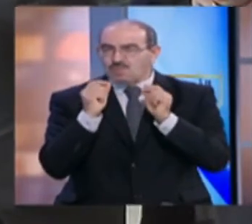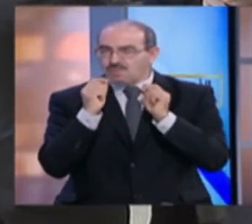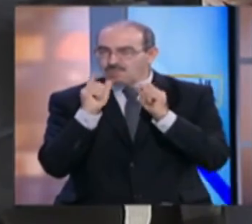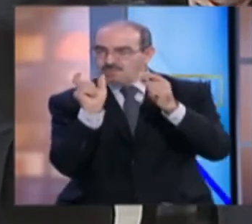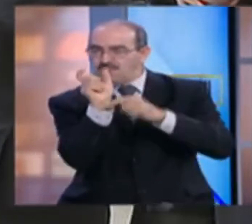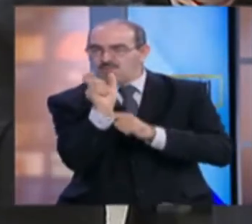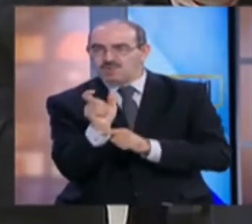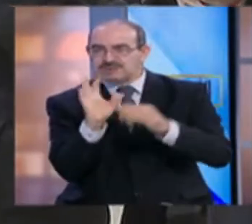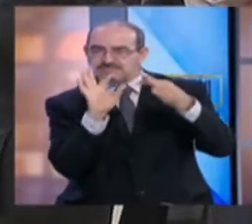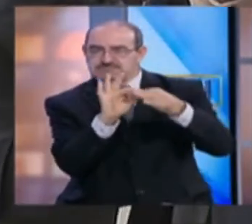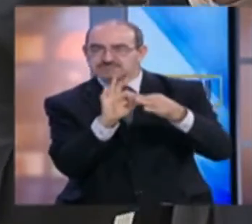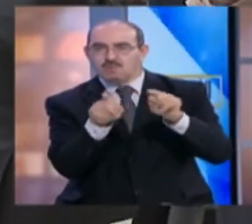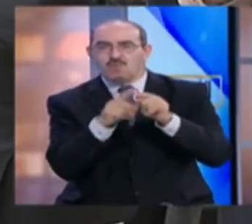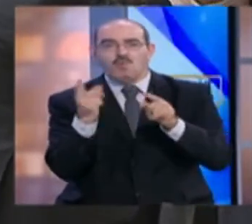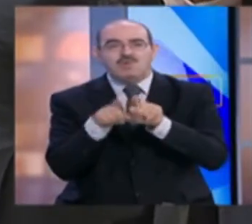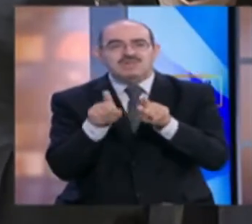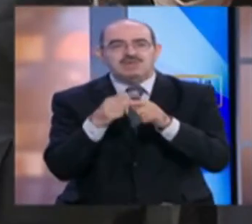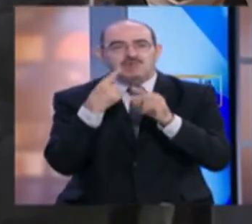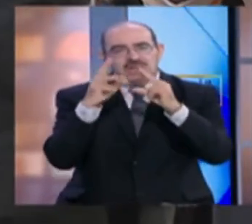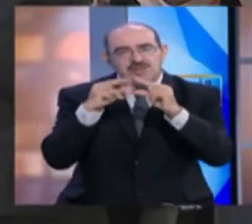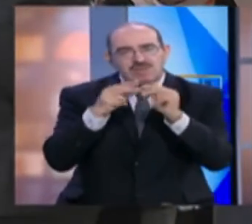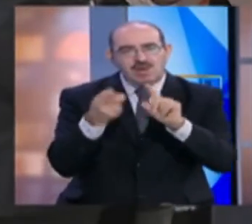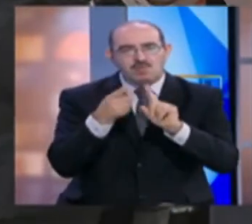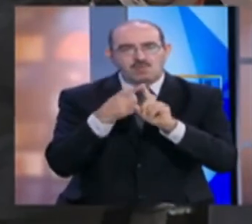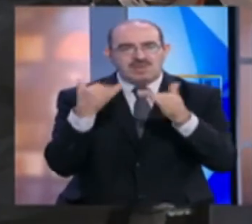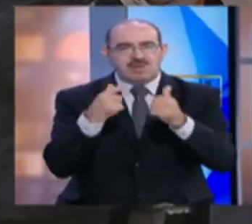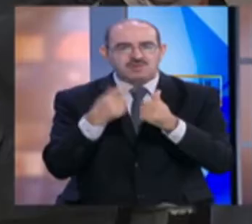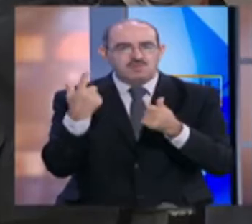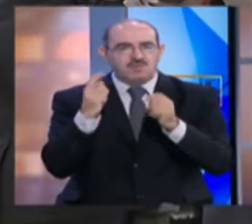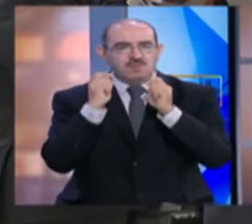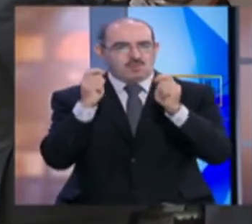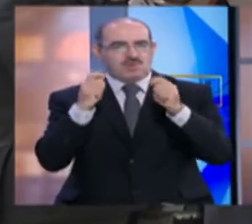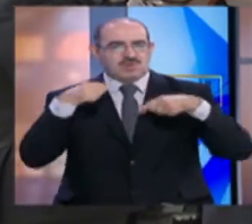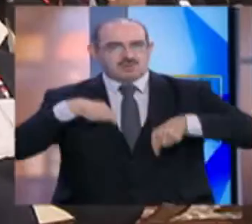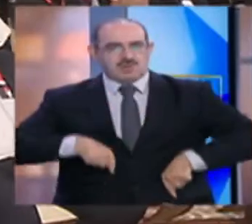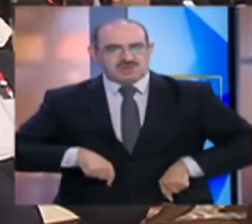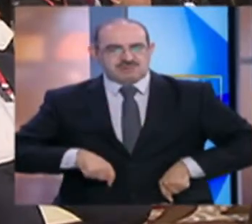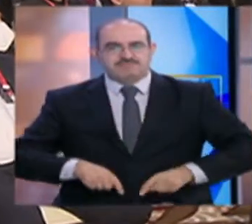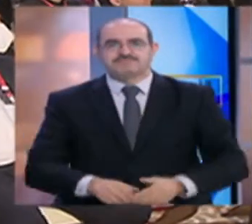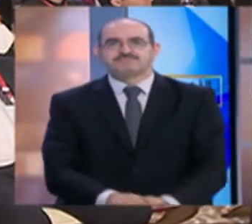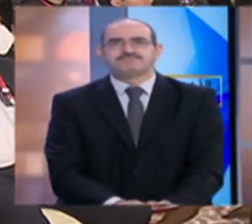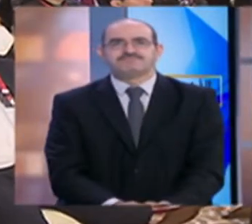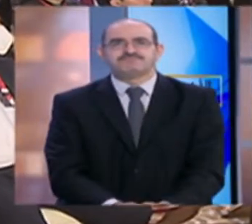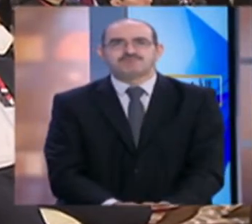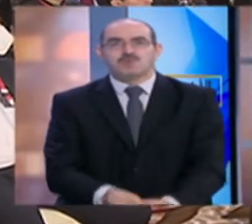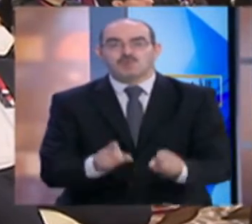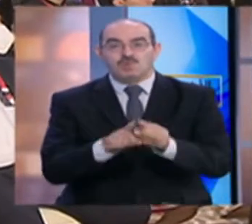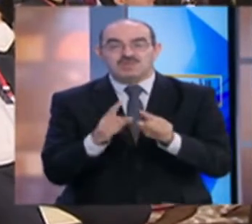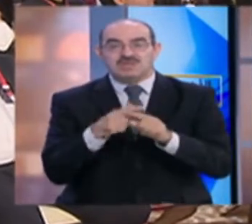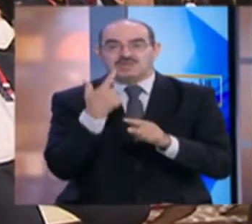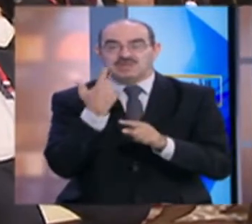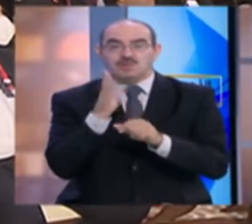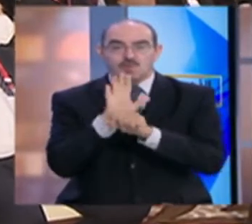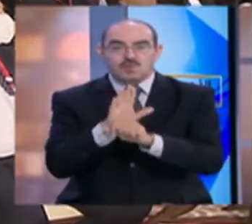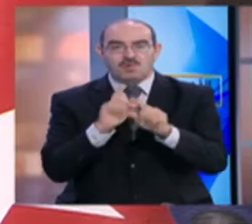وخاصة فيما يتعلق بدور الجزائر في سياسة الدولة العثمانية. ممثلا للوزير